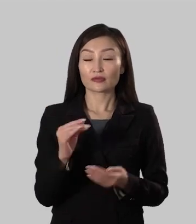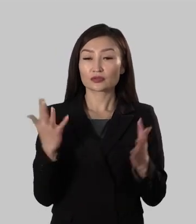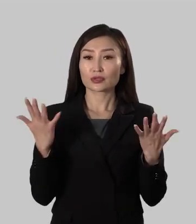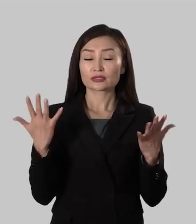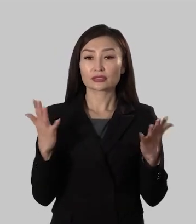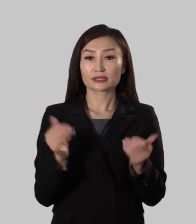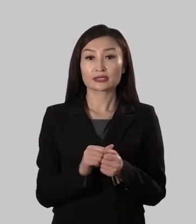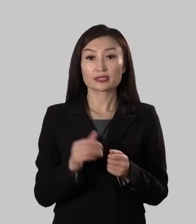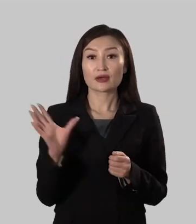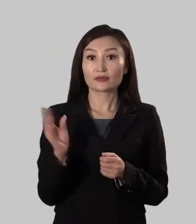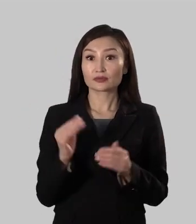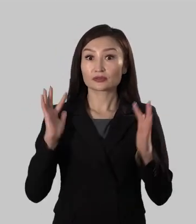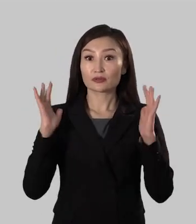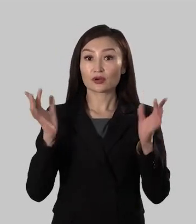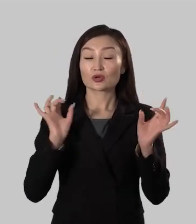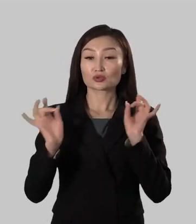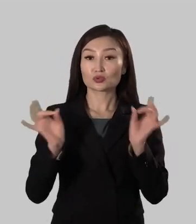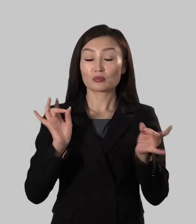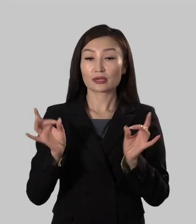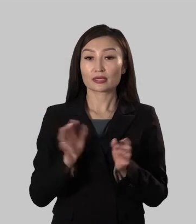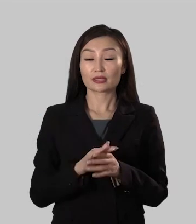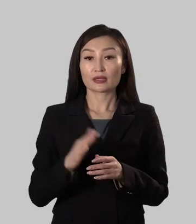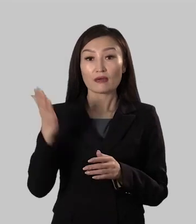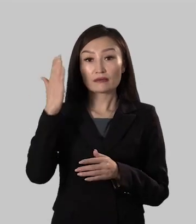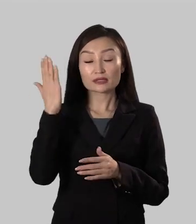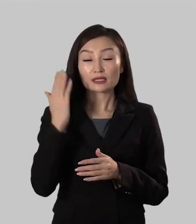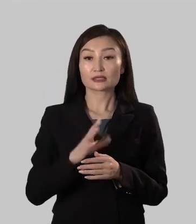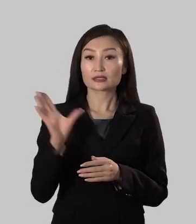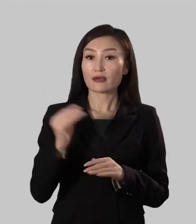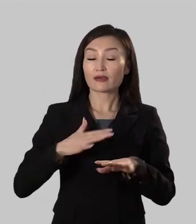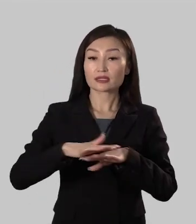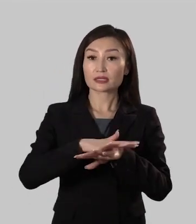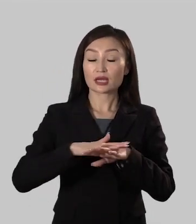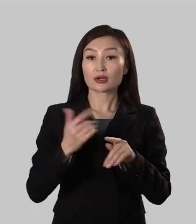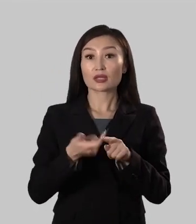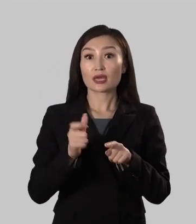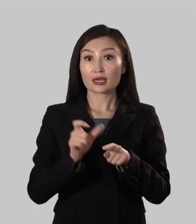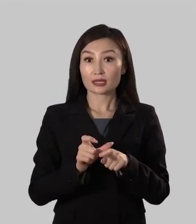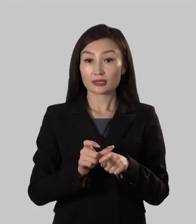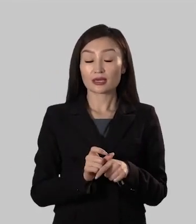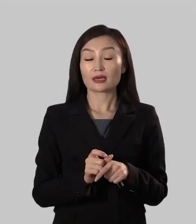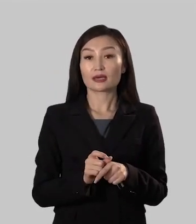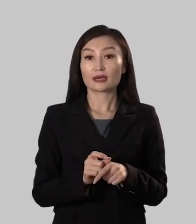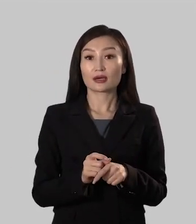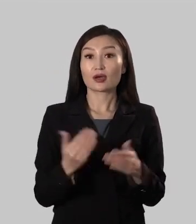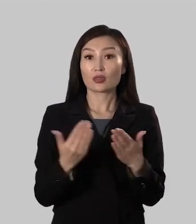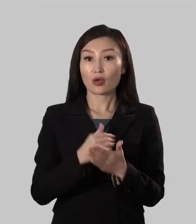Все искрится и сияет, все вокруг шумит, стреляет, веселится весь народ. Это